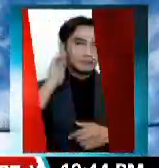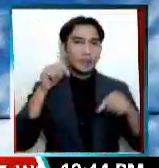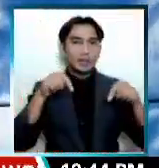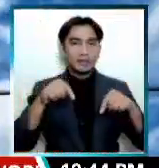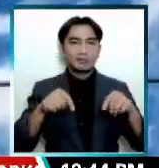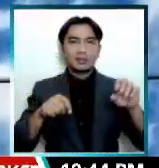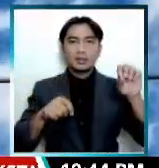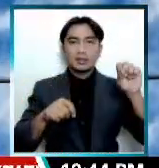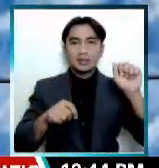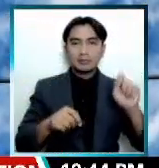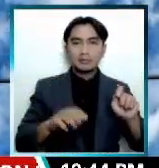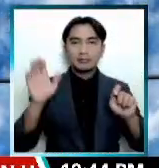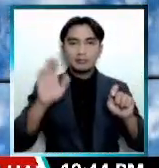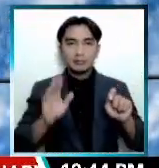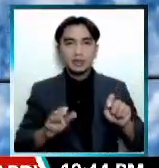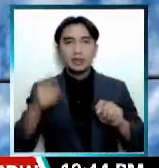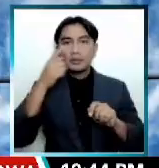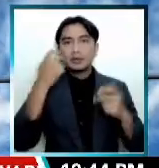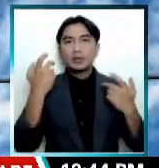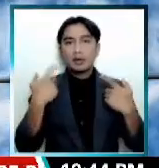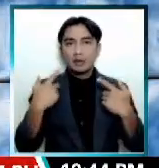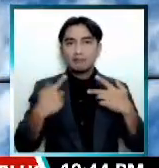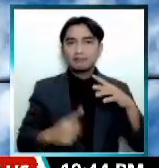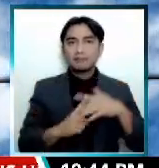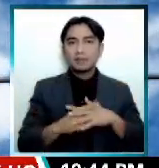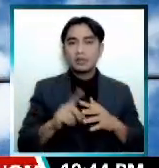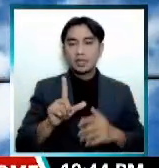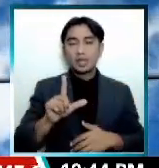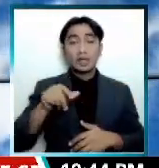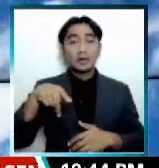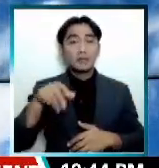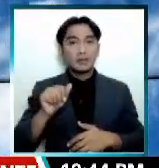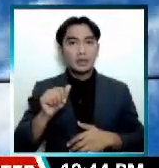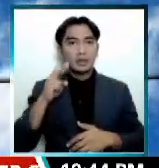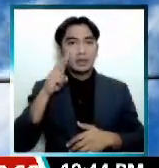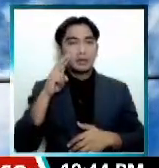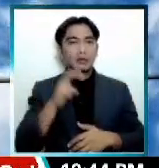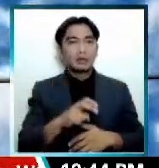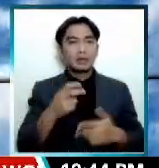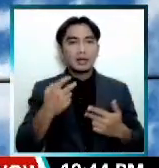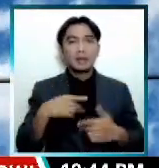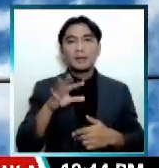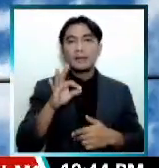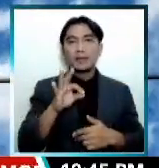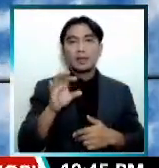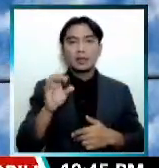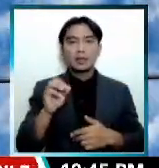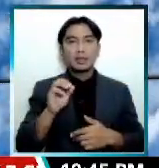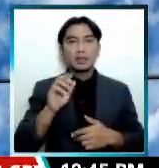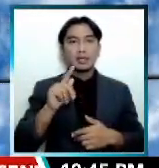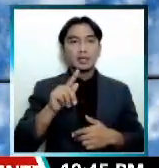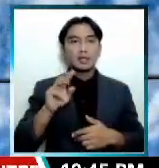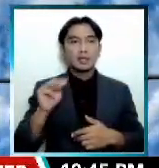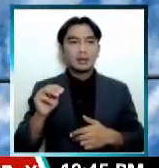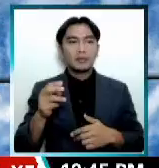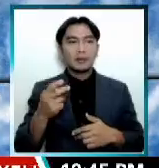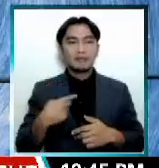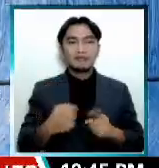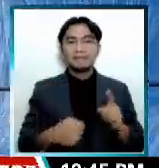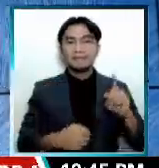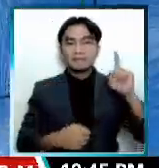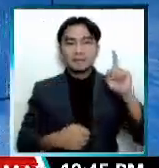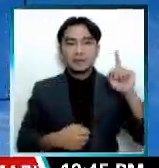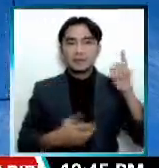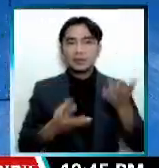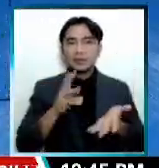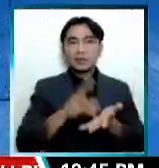pa rin sa low pressure area na huling namataan, 90 kilometers silangan ng Surigao City, Surigao del Norte.